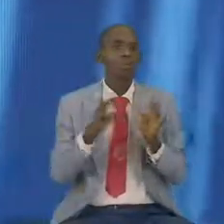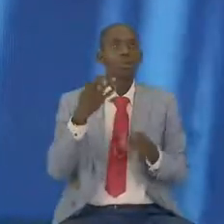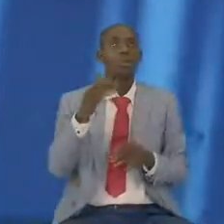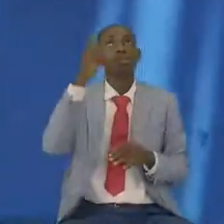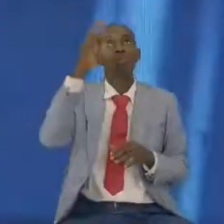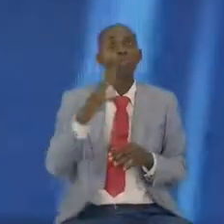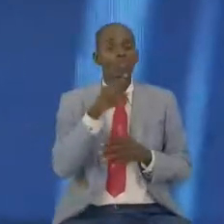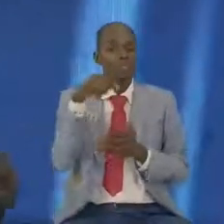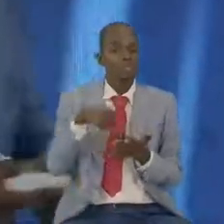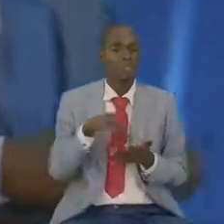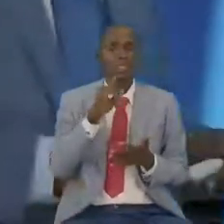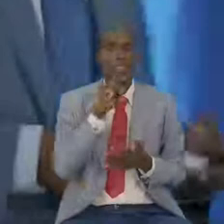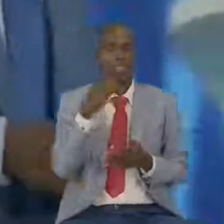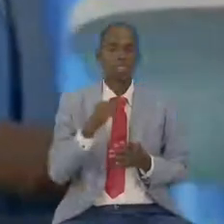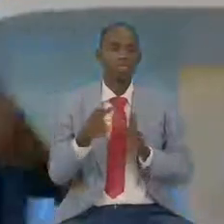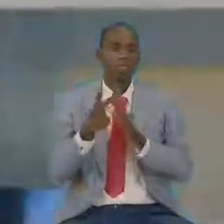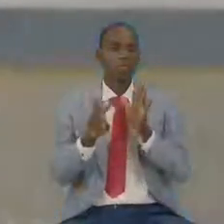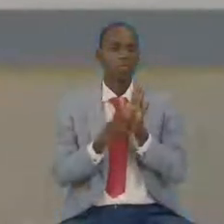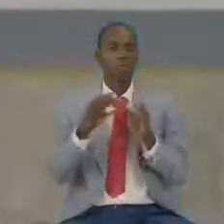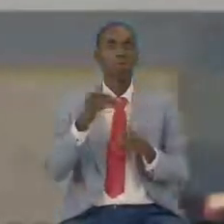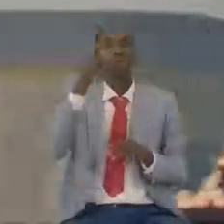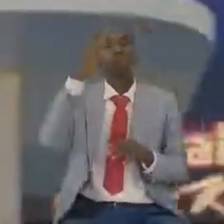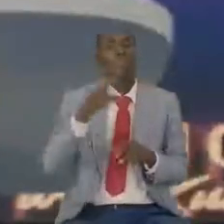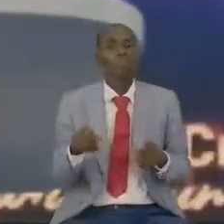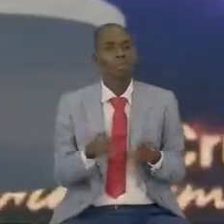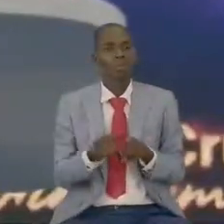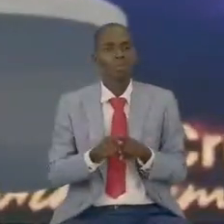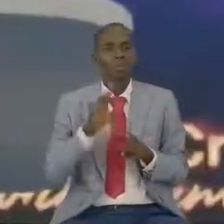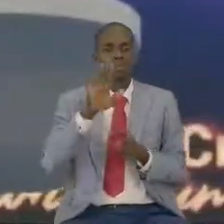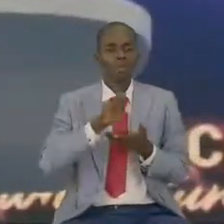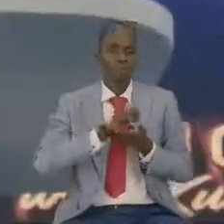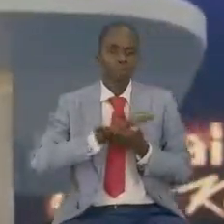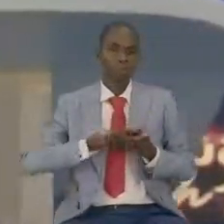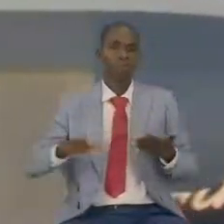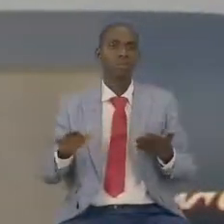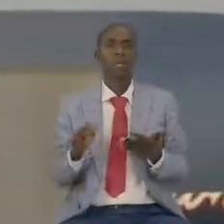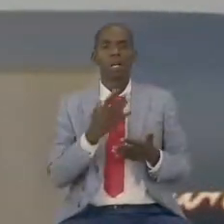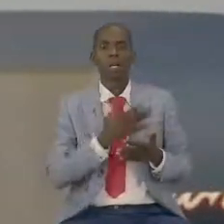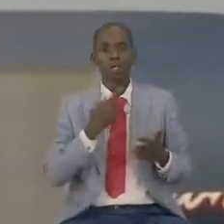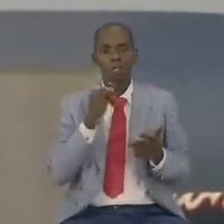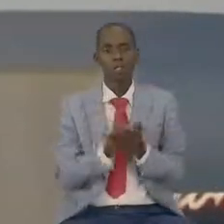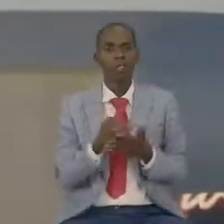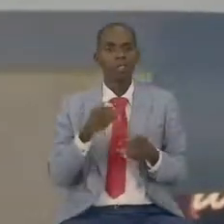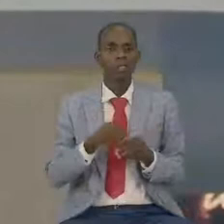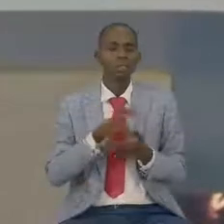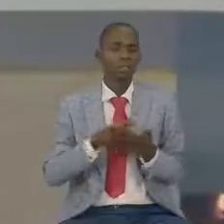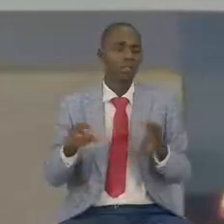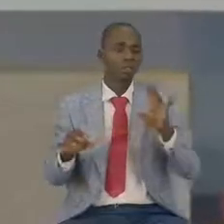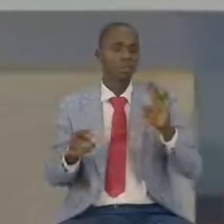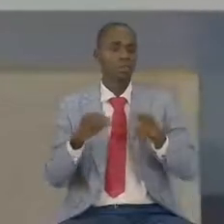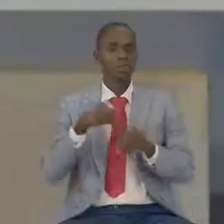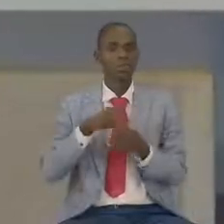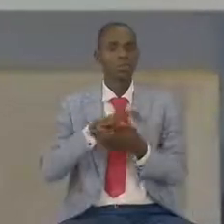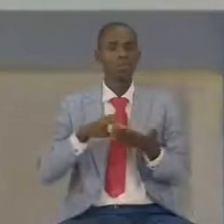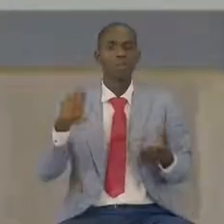veut, c'est votre sanctification. C'est que vous vous absteniez. Verset 7 maintenant